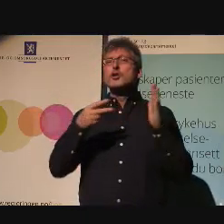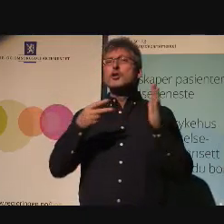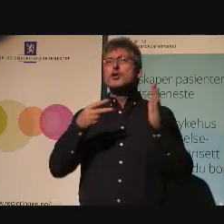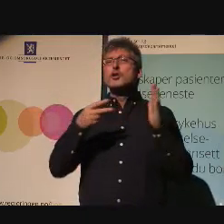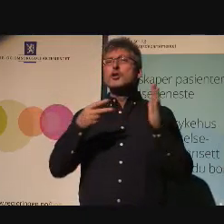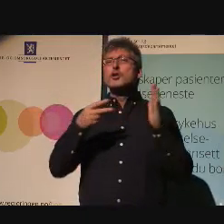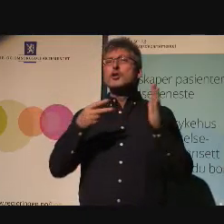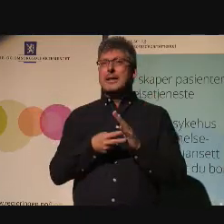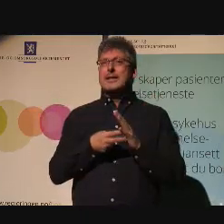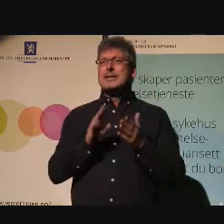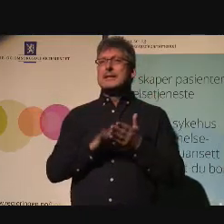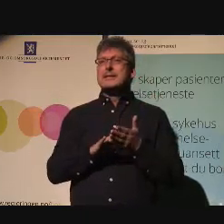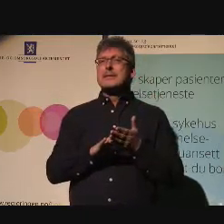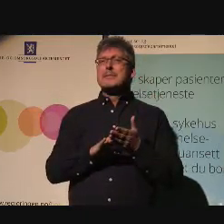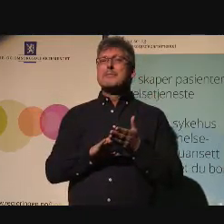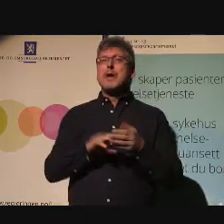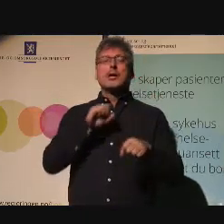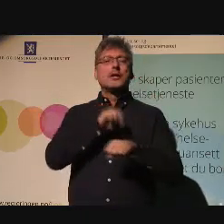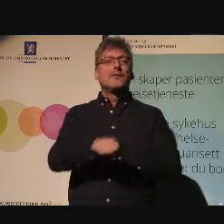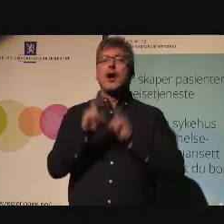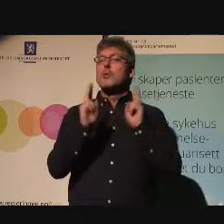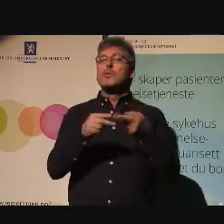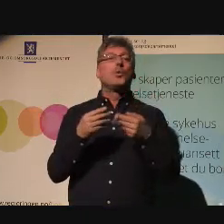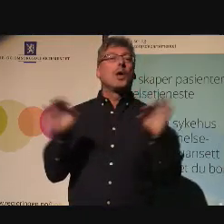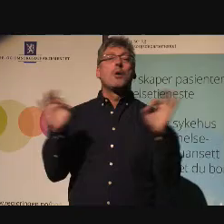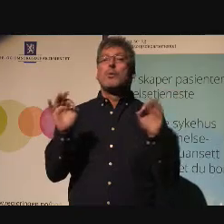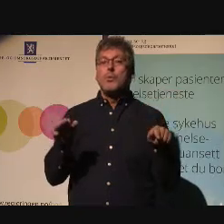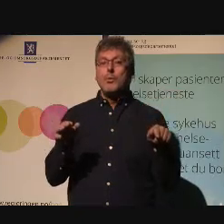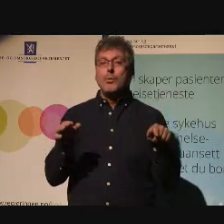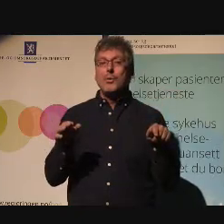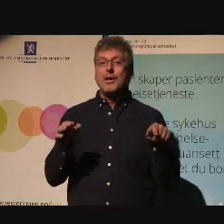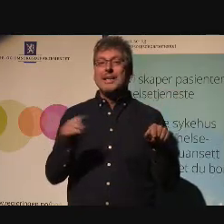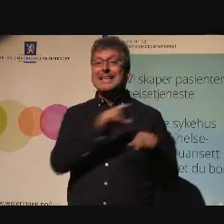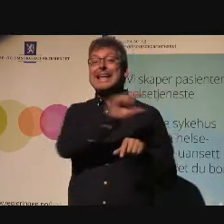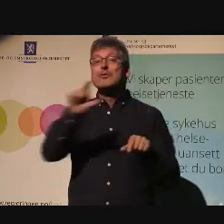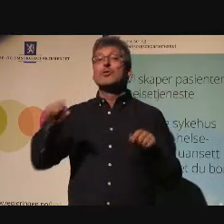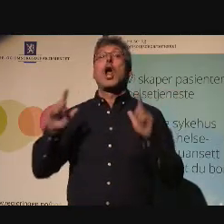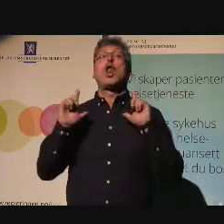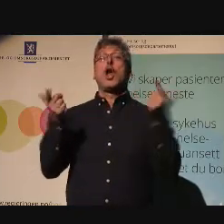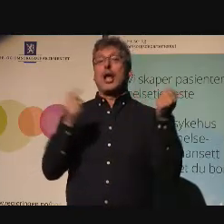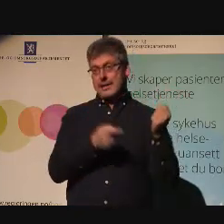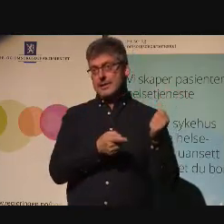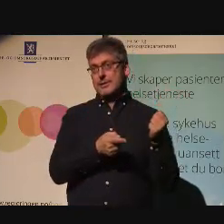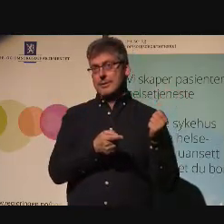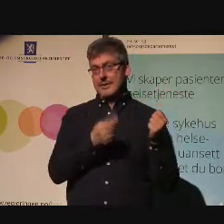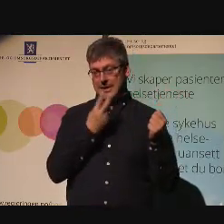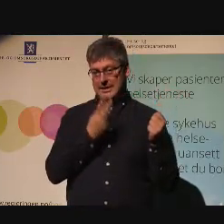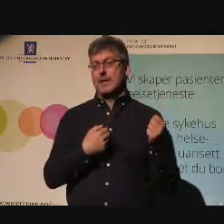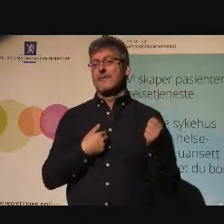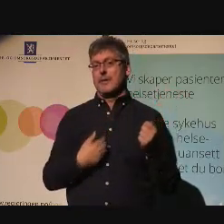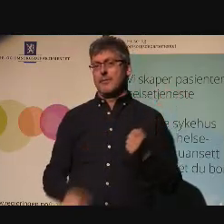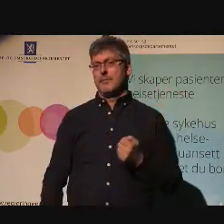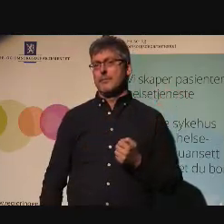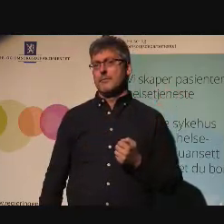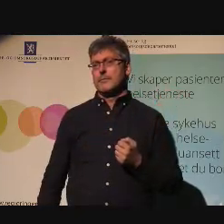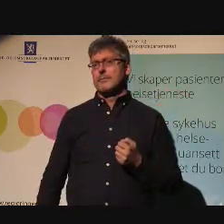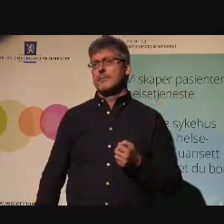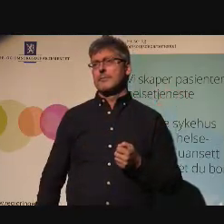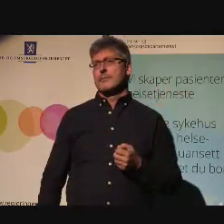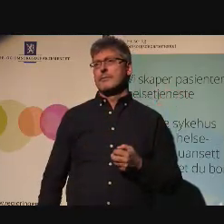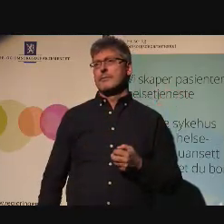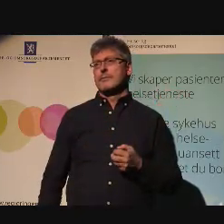med ikke bruke tvang, lykkes. De lykkes. Det forteller meg at